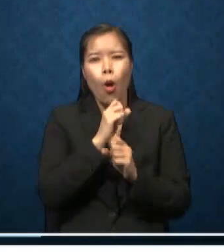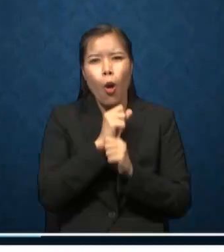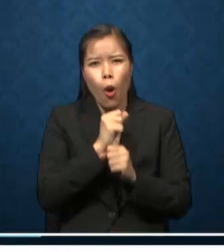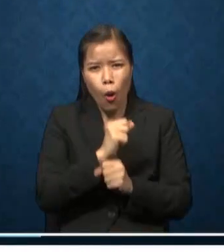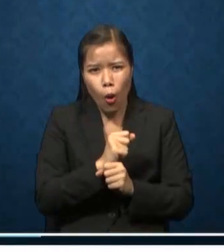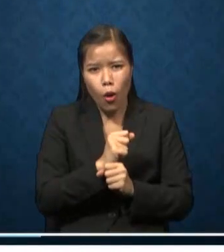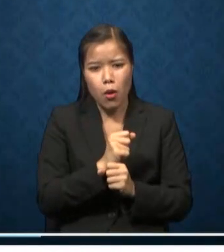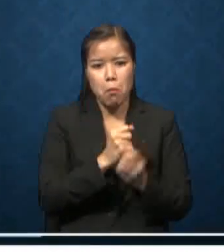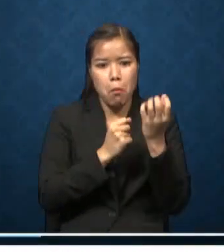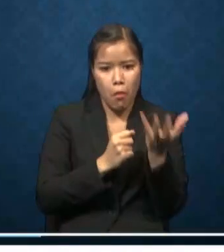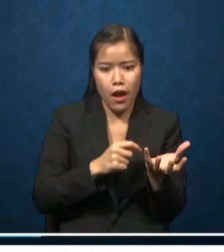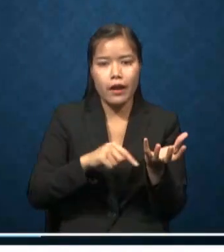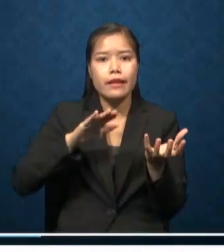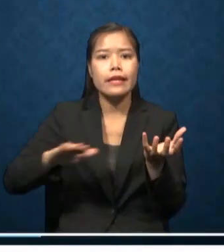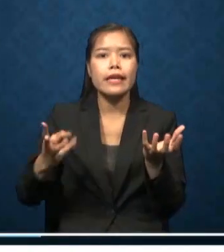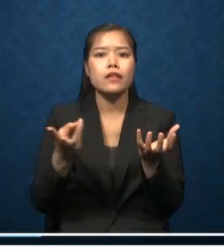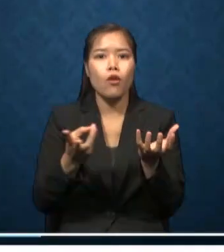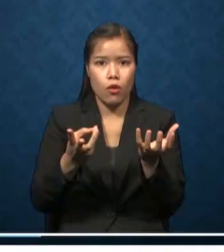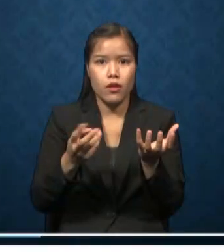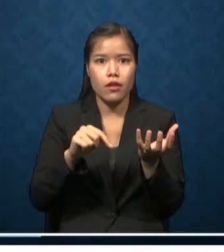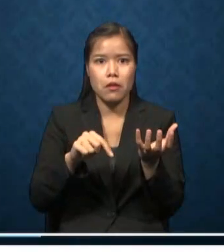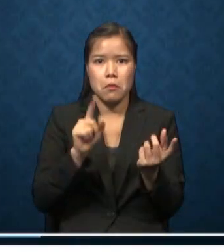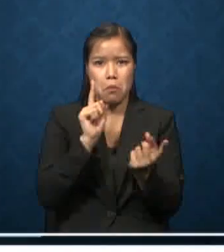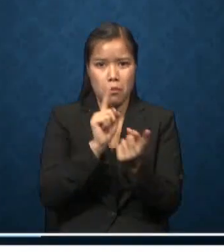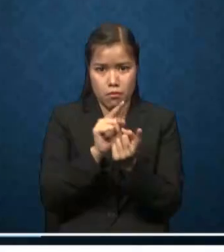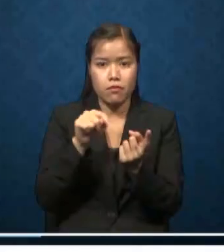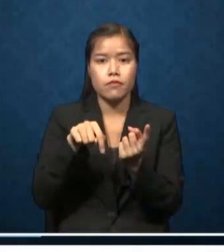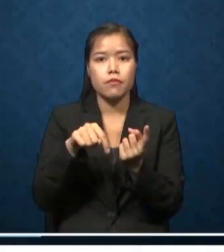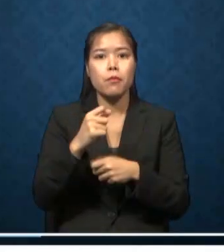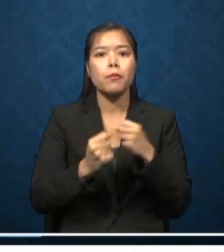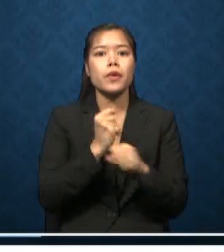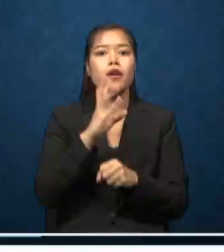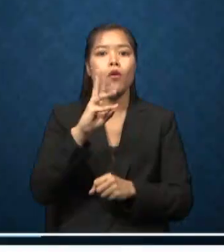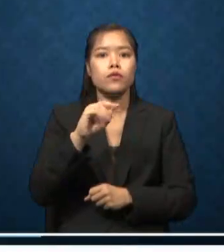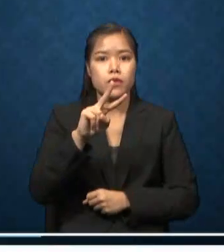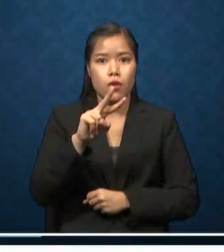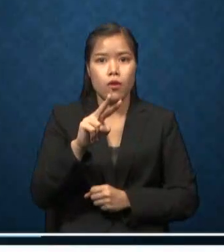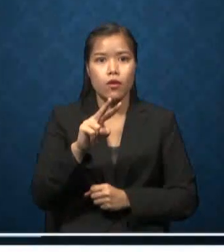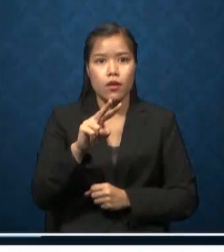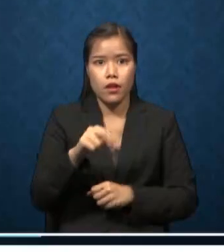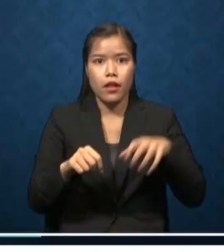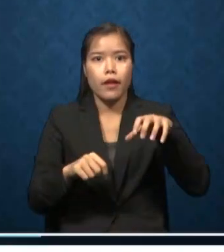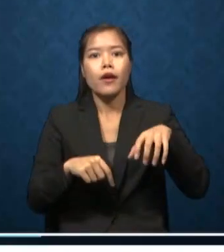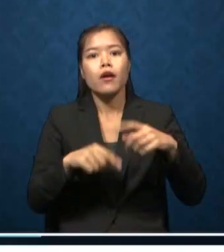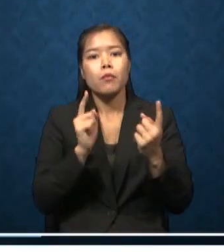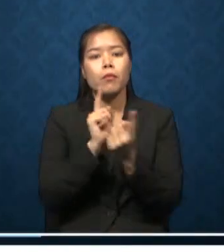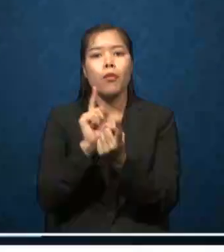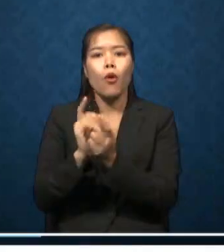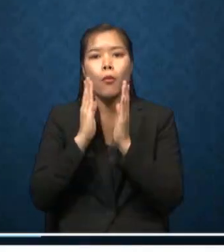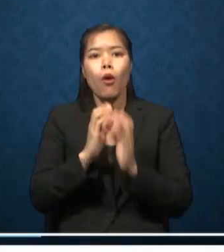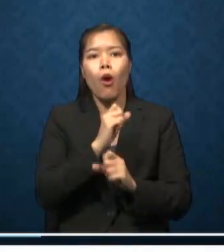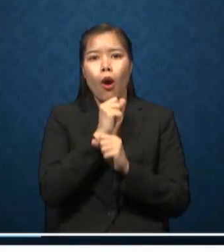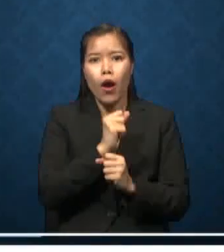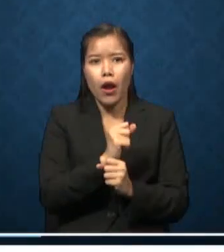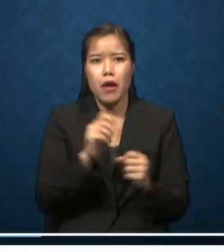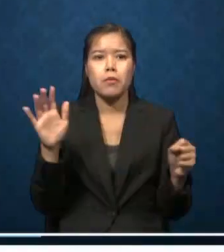ว่าเด็กเป็นครั้งแรกในประวัติศาสตร์แล้วก็สังคมผู้สูงอายุอย่างสมบูรณ์